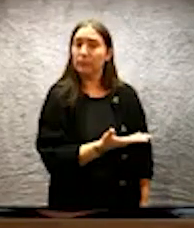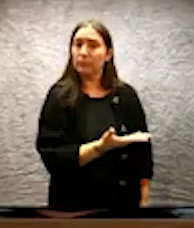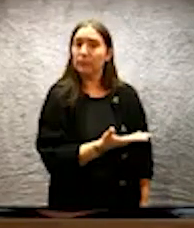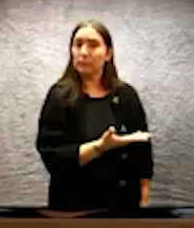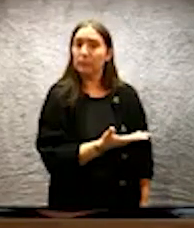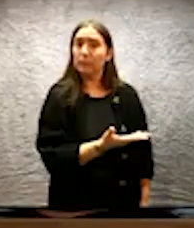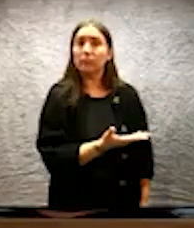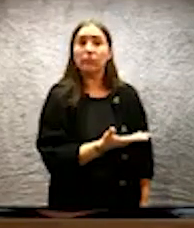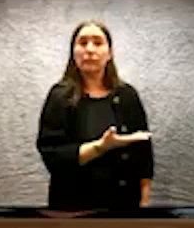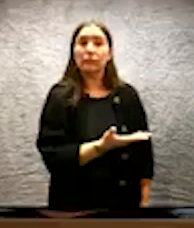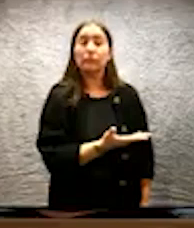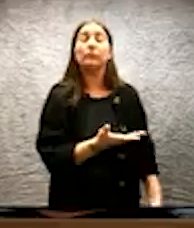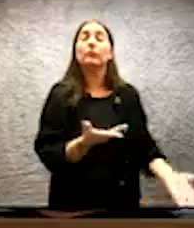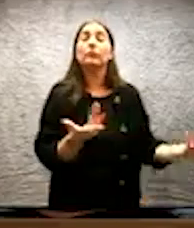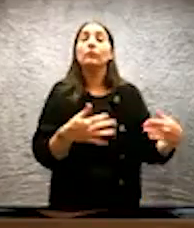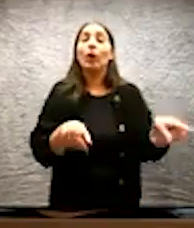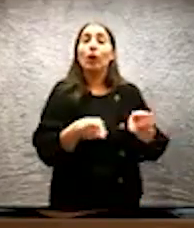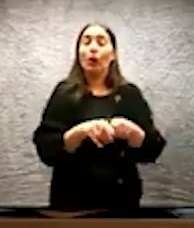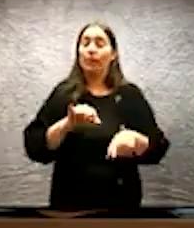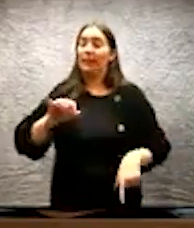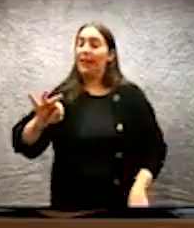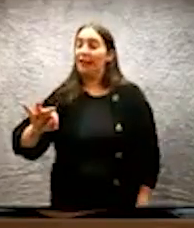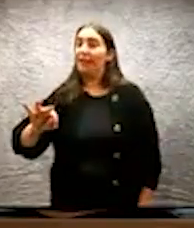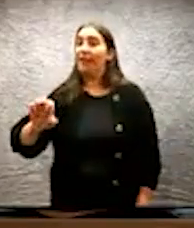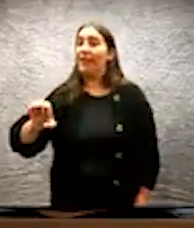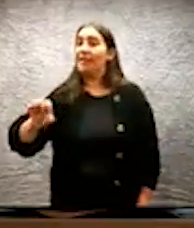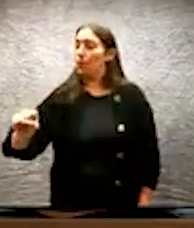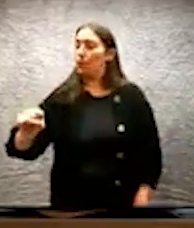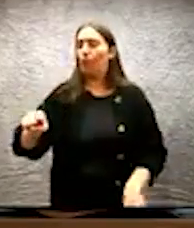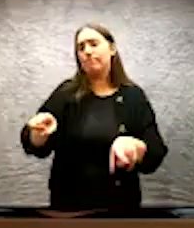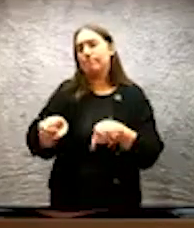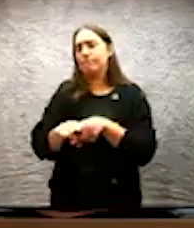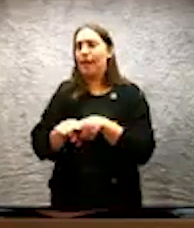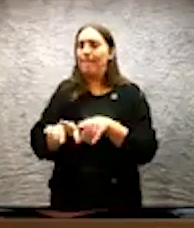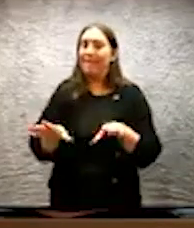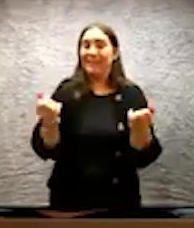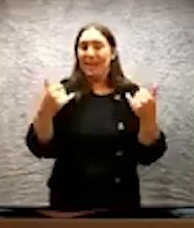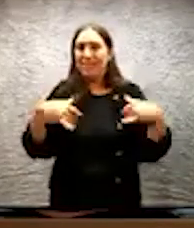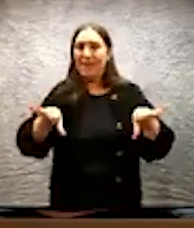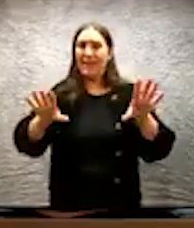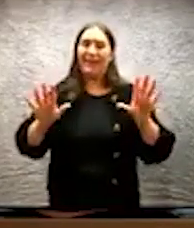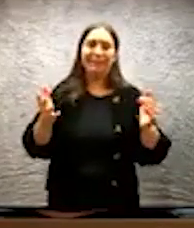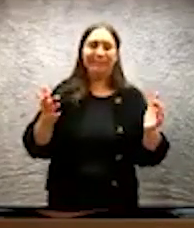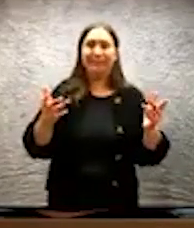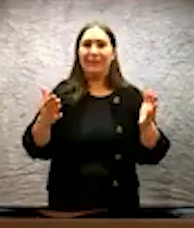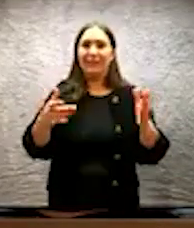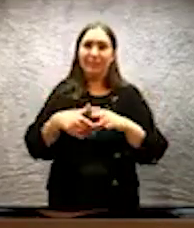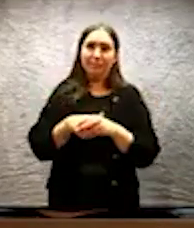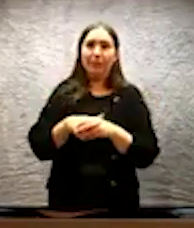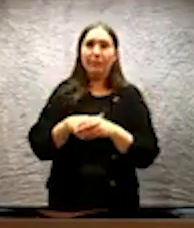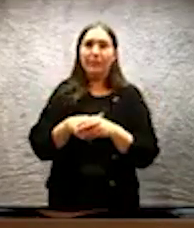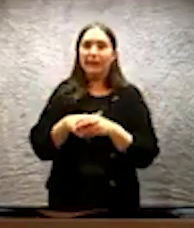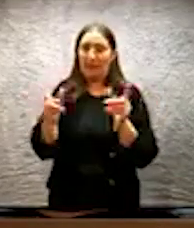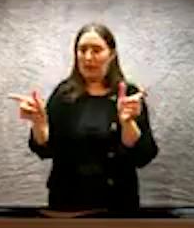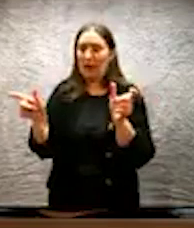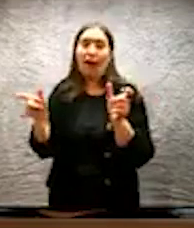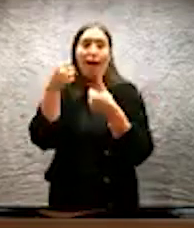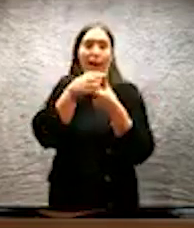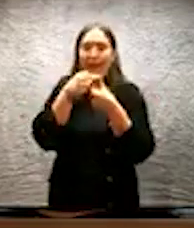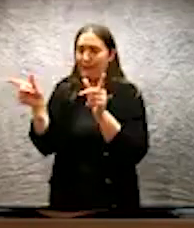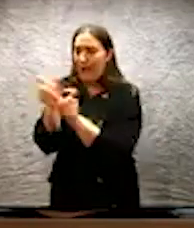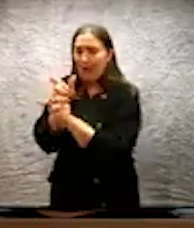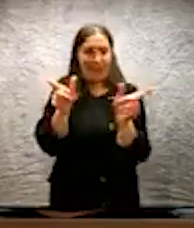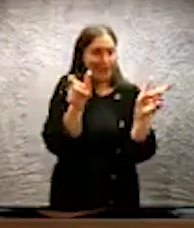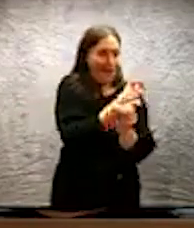faire à peu près la même chose que l'IFSE. Mais c'est pas les lettres ne sont pas dans le même ordre.